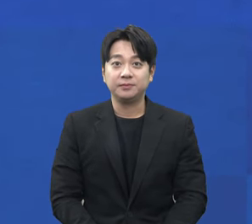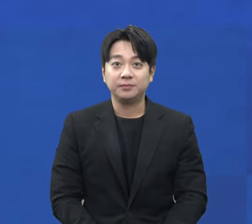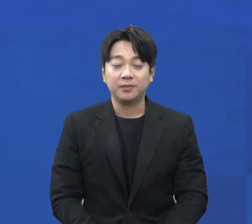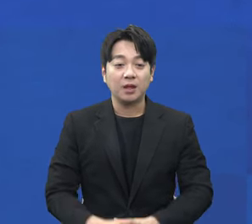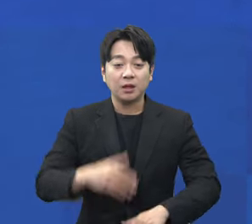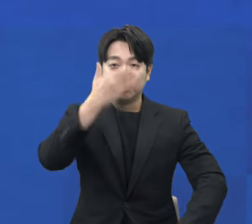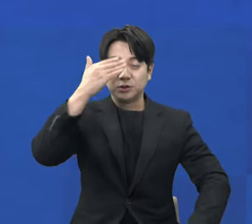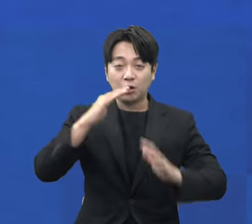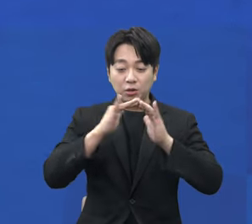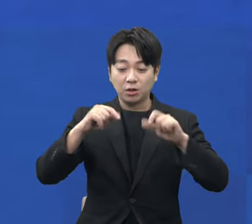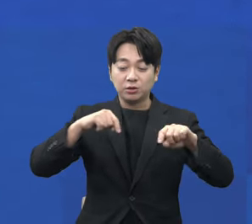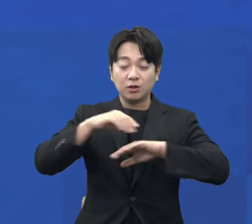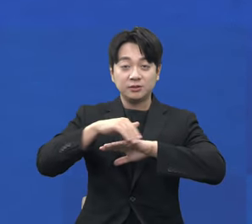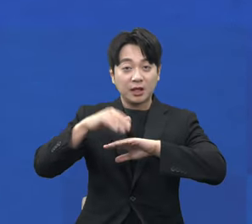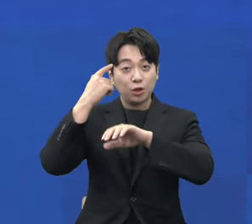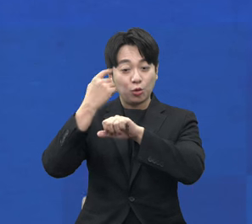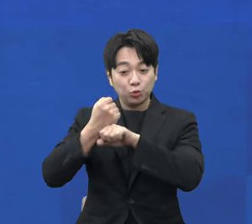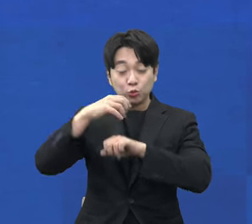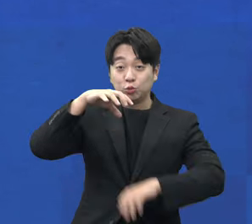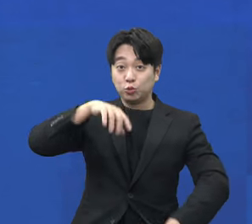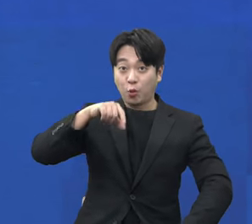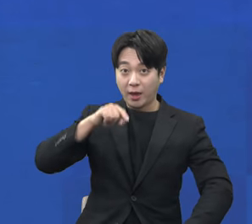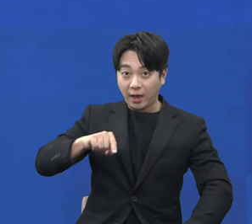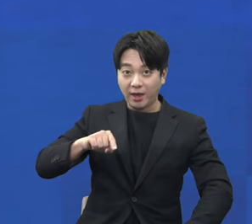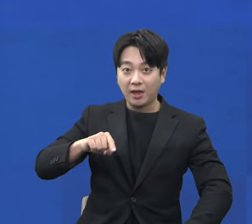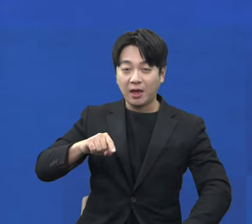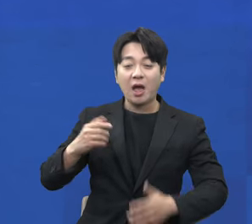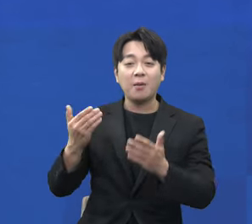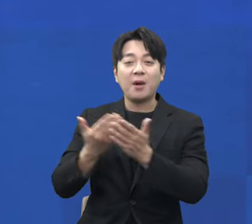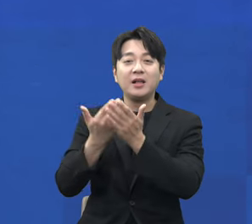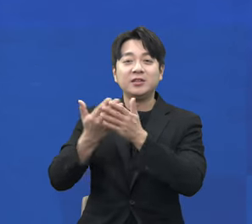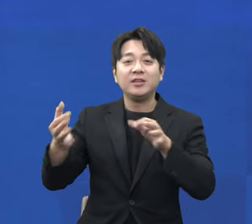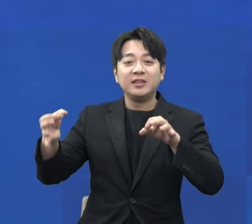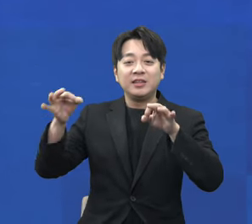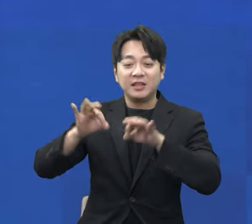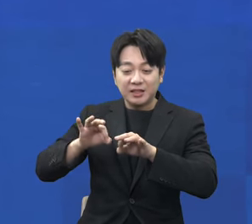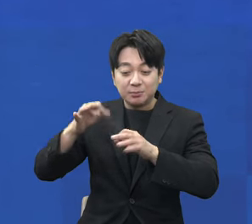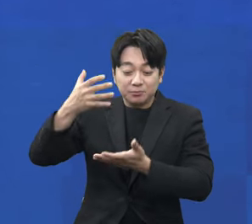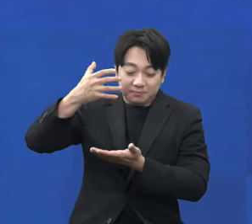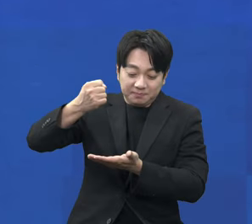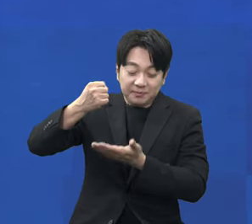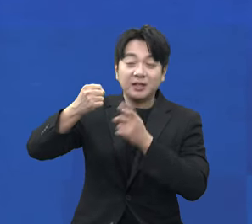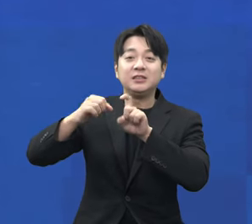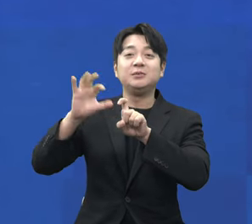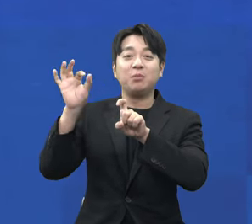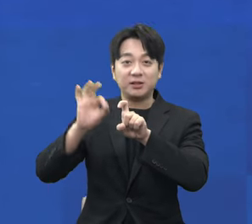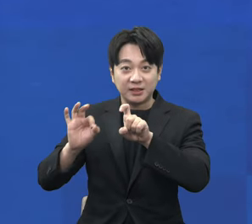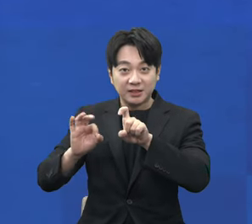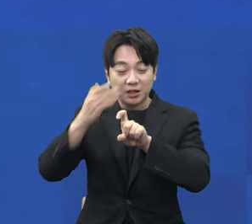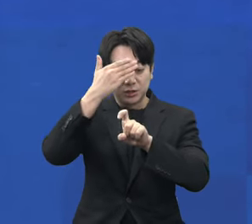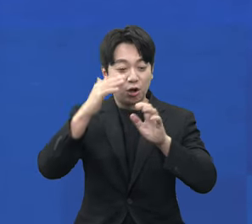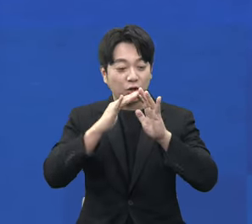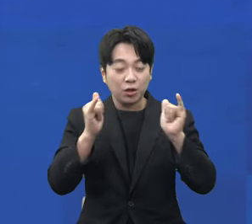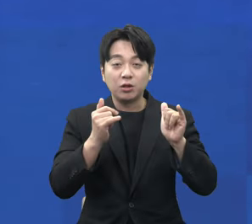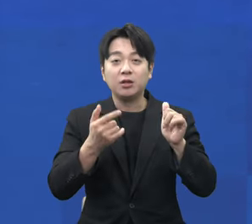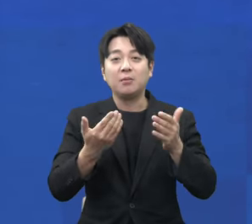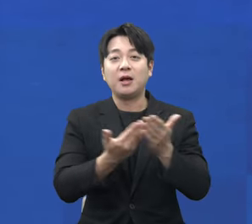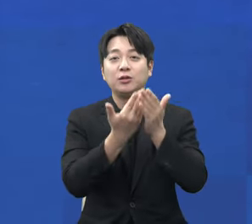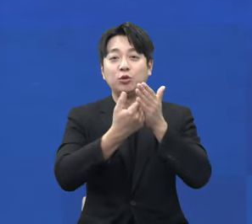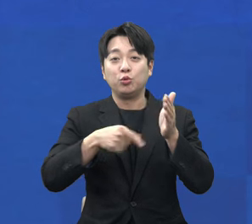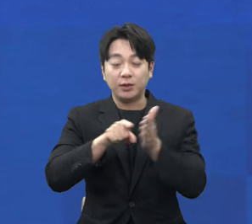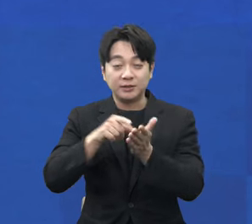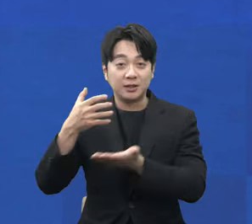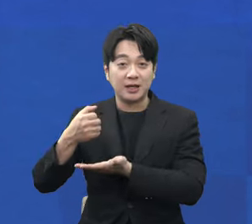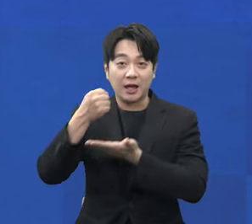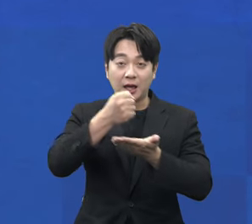청년정책연구소의 청년발전기금 10%를 청년참여예산으로 편성하고 중앙과 시도당별 온라인